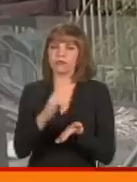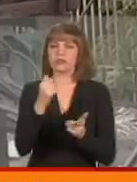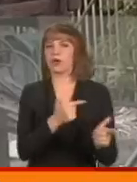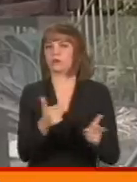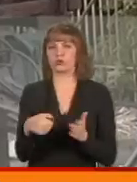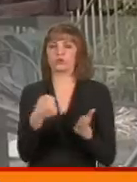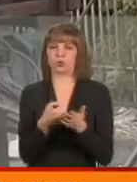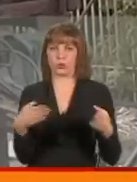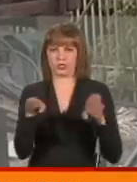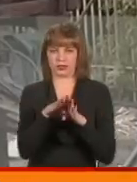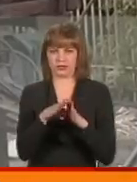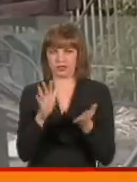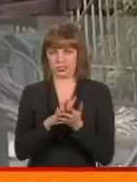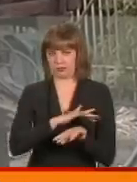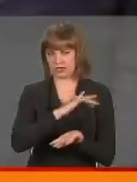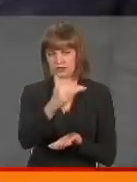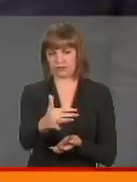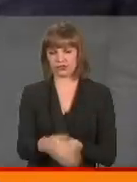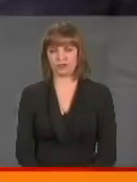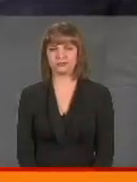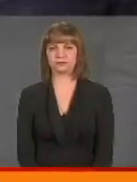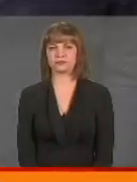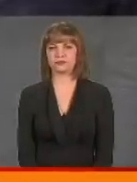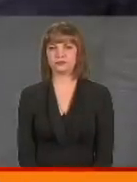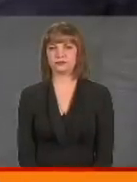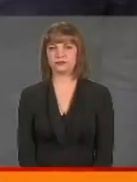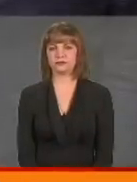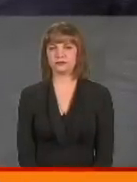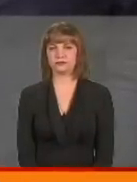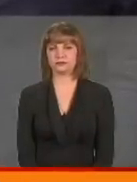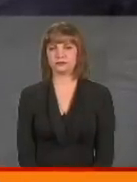підготовку до закриття сміттєзвалища. Ірина Драбок, Олександр Альбінський, програма «Вікна», СТБ.